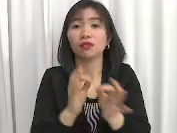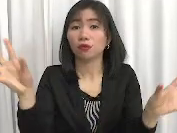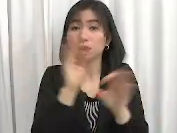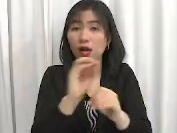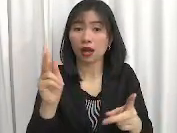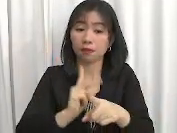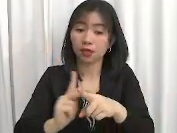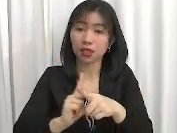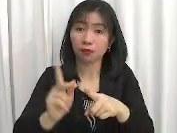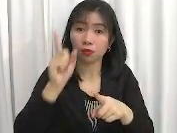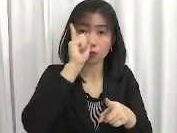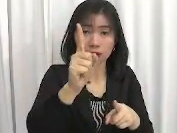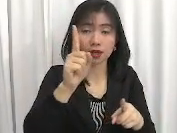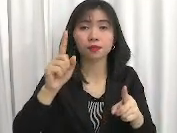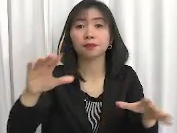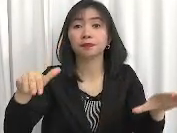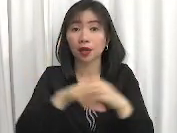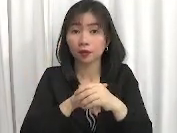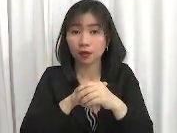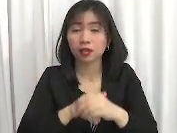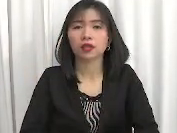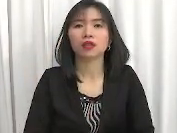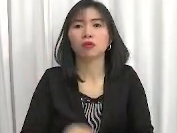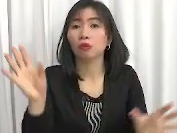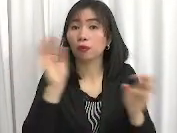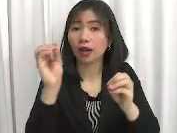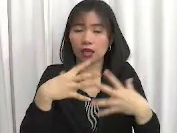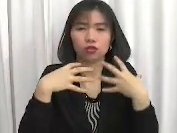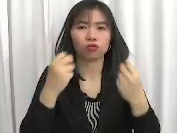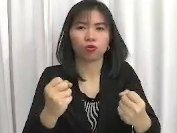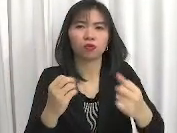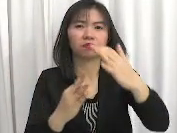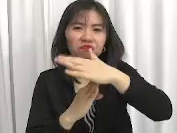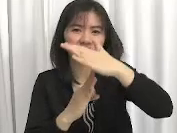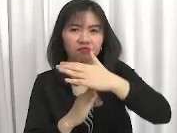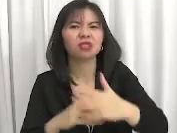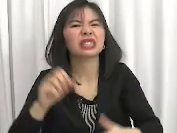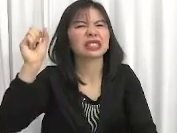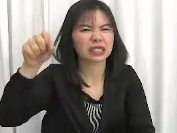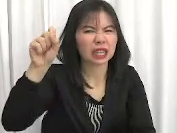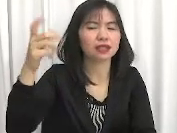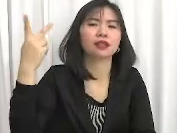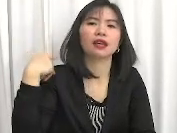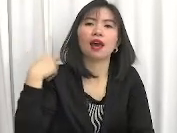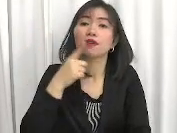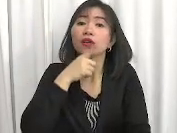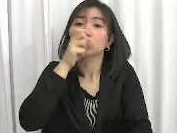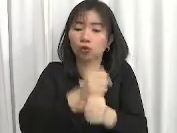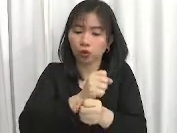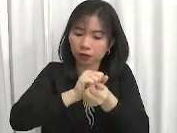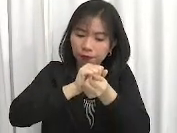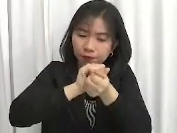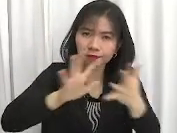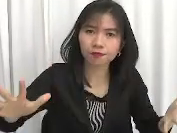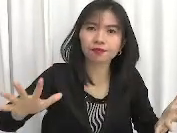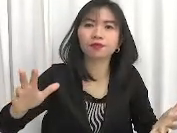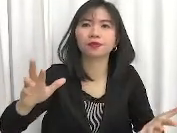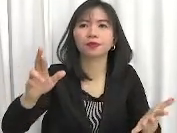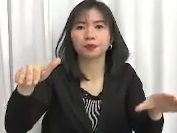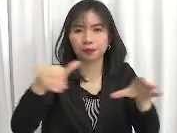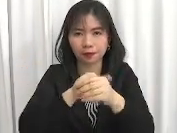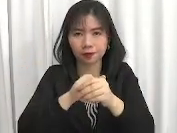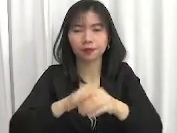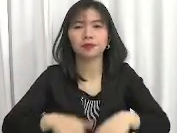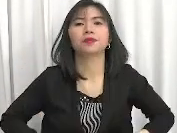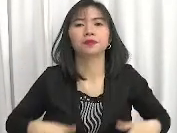at walang matibay na pundasyon, tiyak na mauuga talaga ang pagsasama. Tama yan. At dahilan sa ganito,